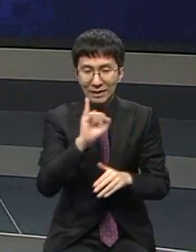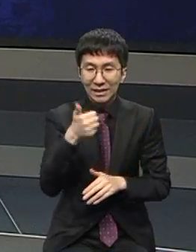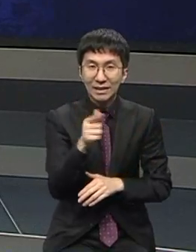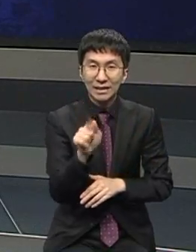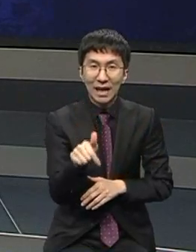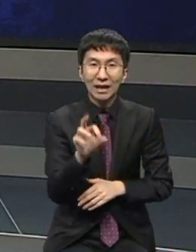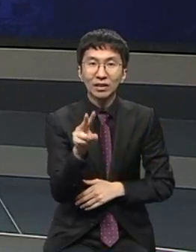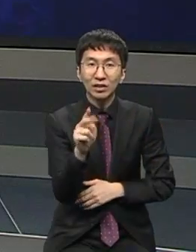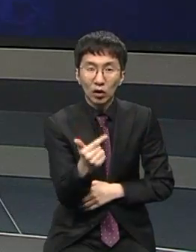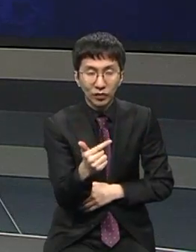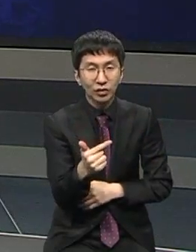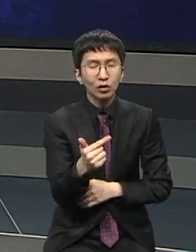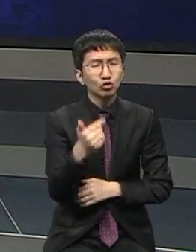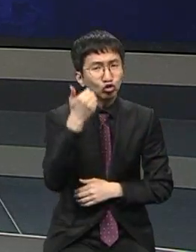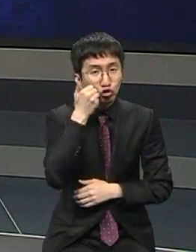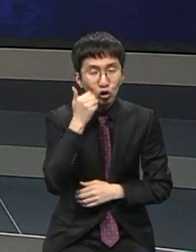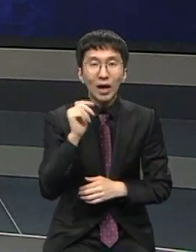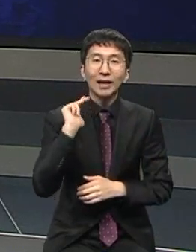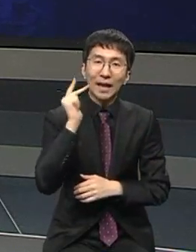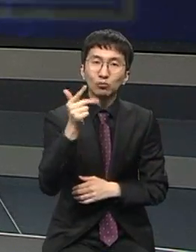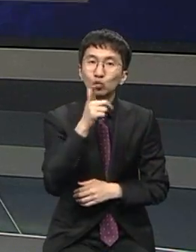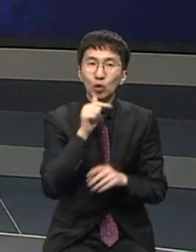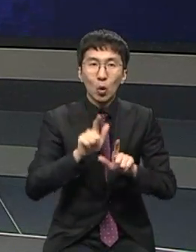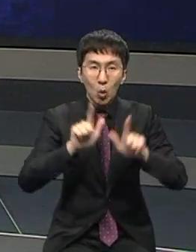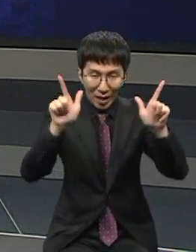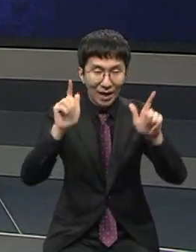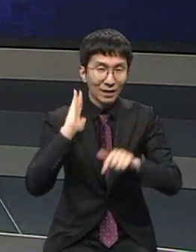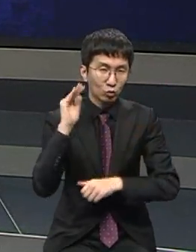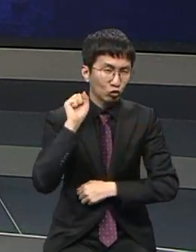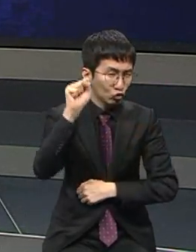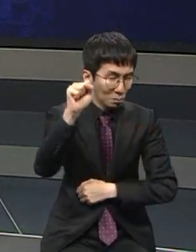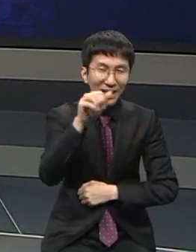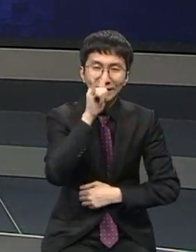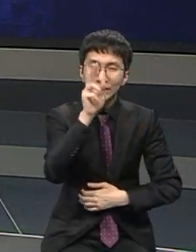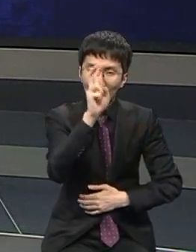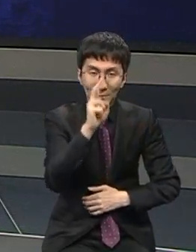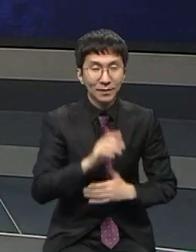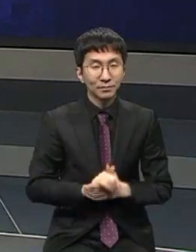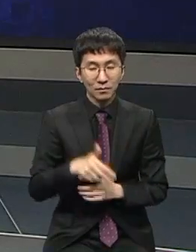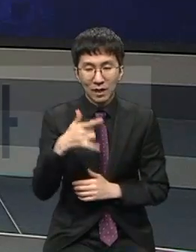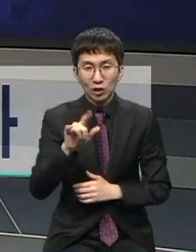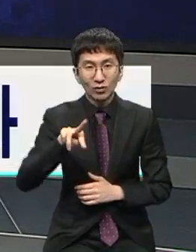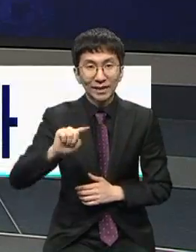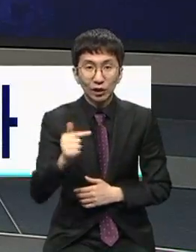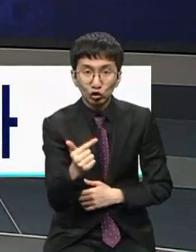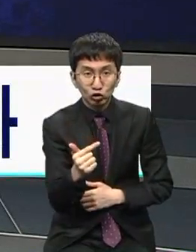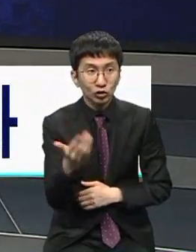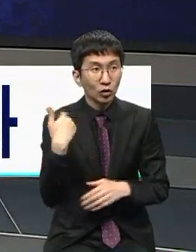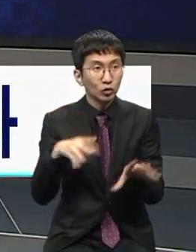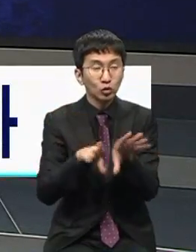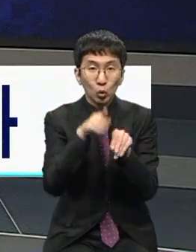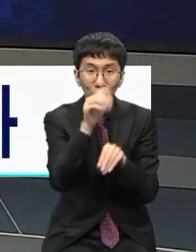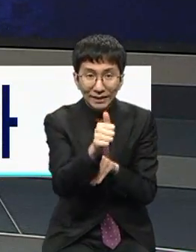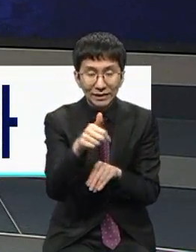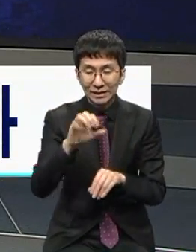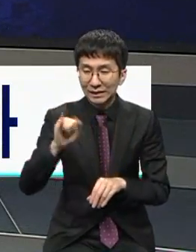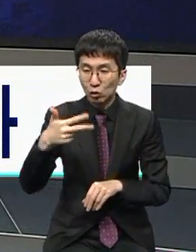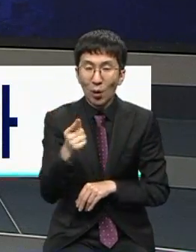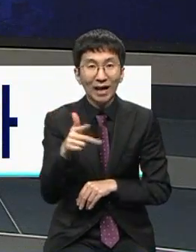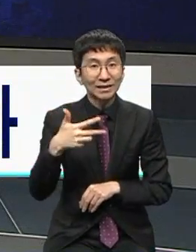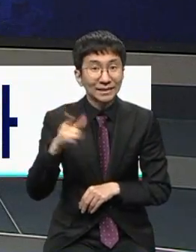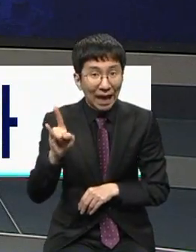대표는 다음 주 월요일에 대선 출사표를 던질 계획입니다. 그리고 정세균 전 총리와 이광재